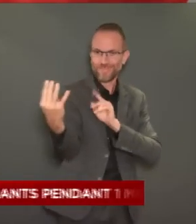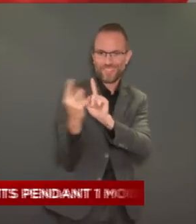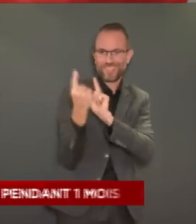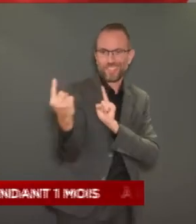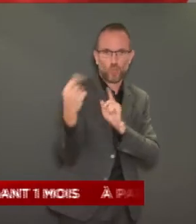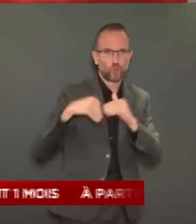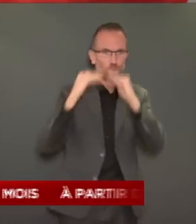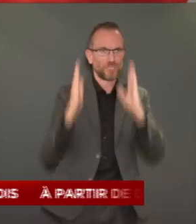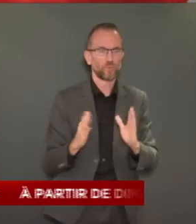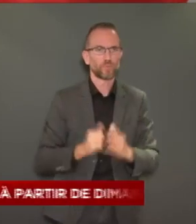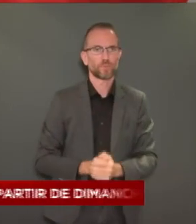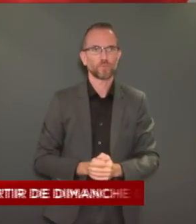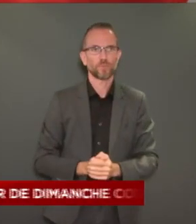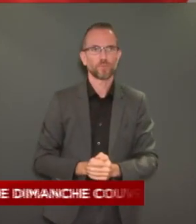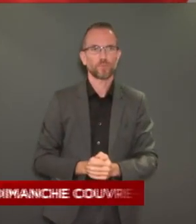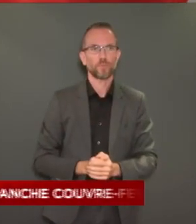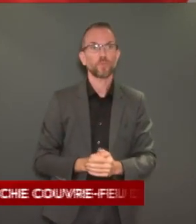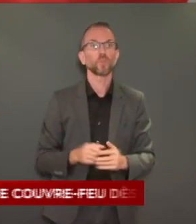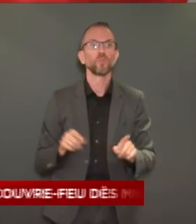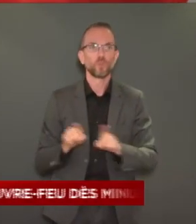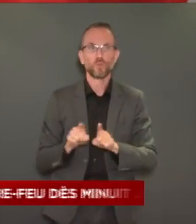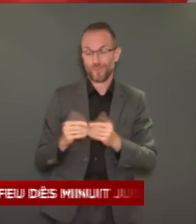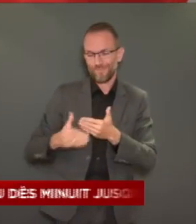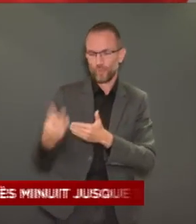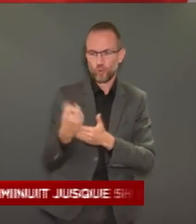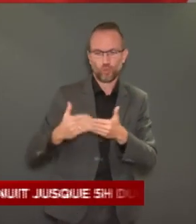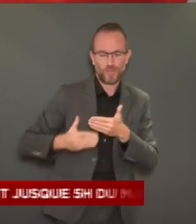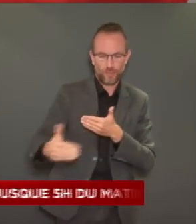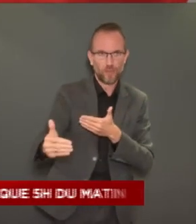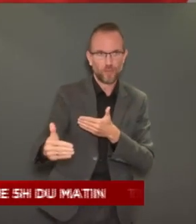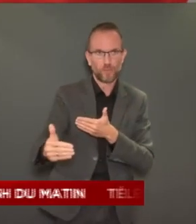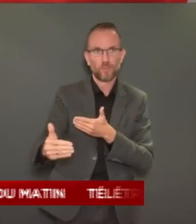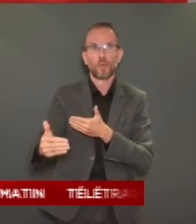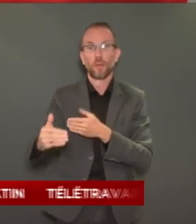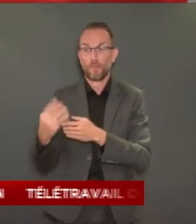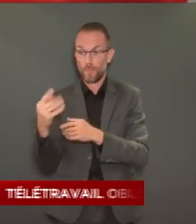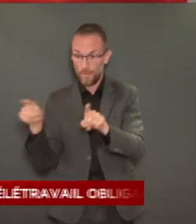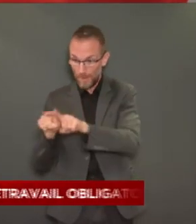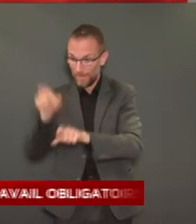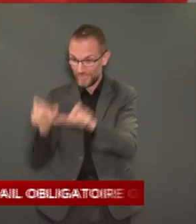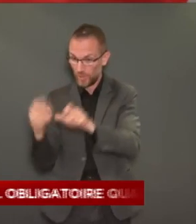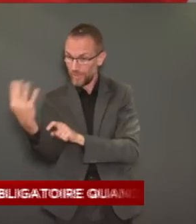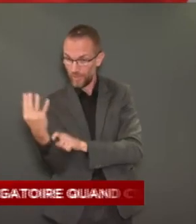Et pendant une quinzaine, les mêmes personnes. Et puis, d'autres personnes.